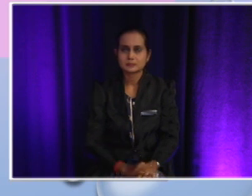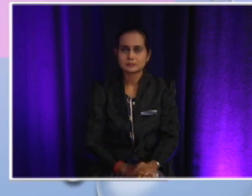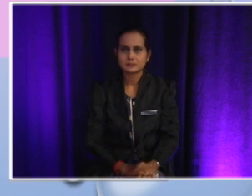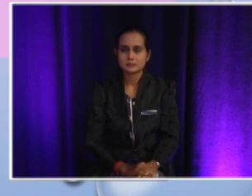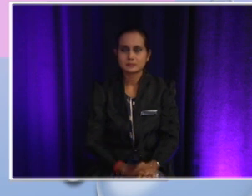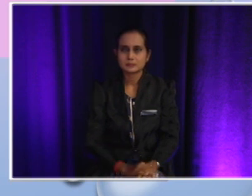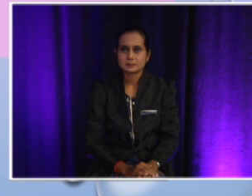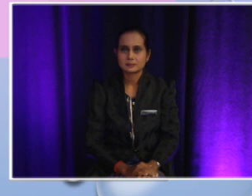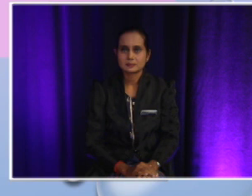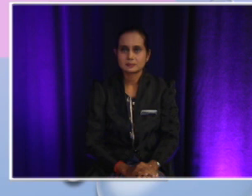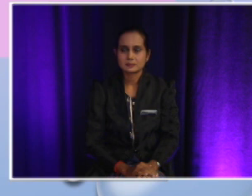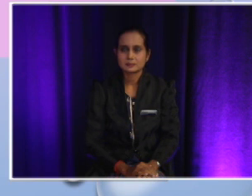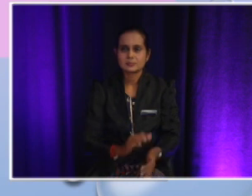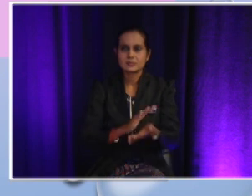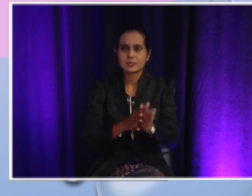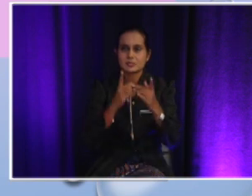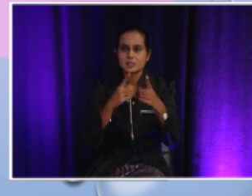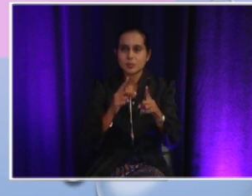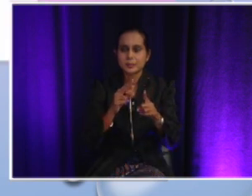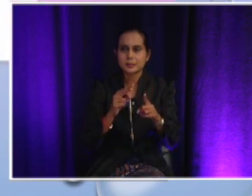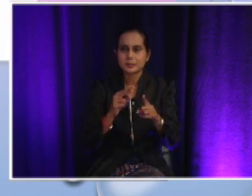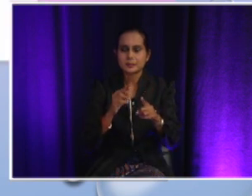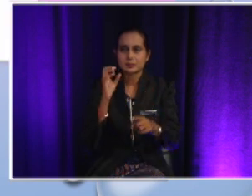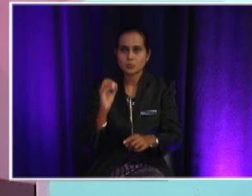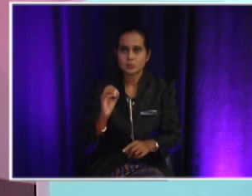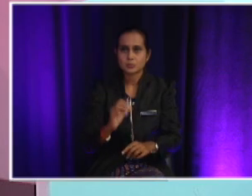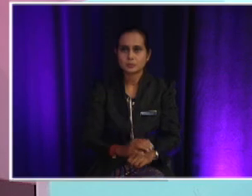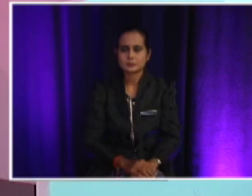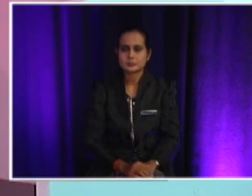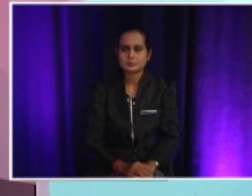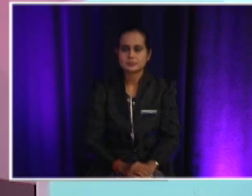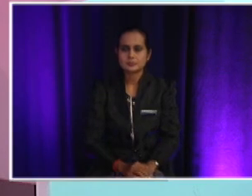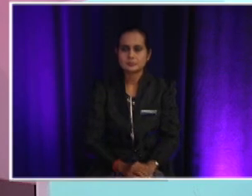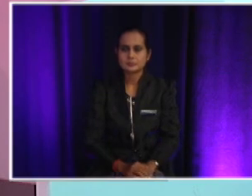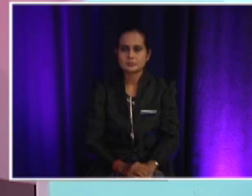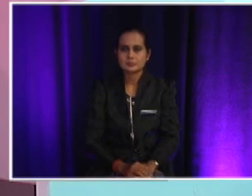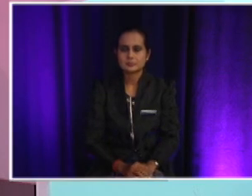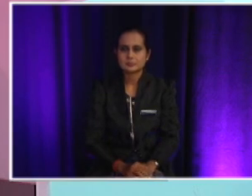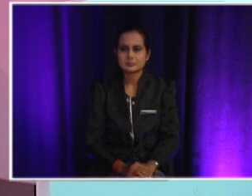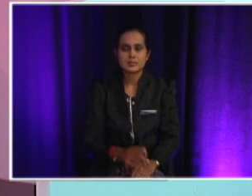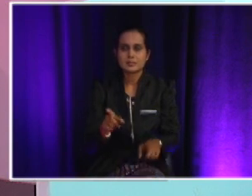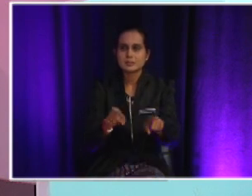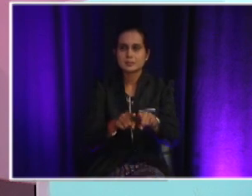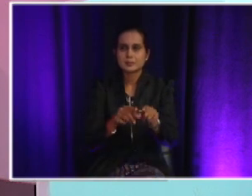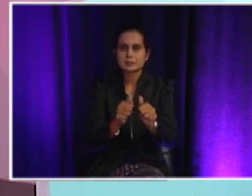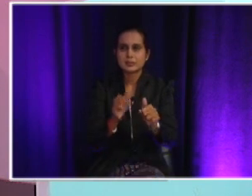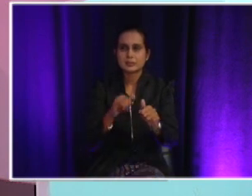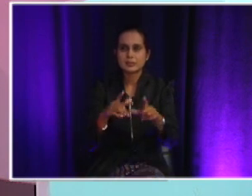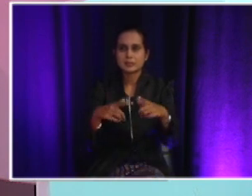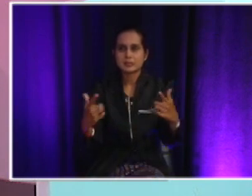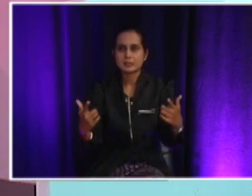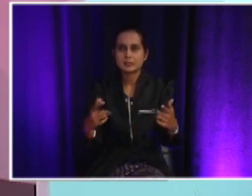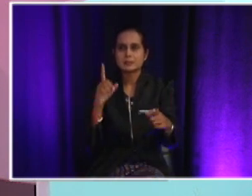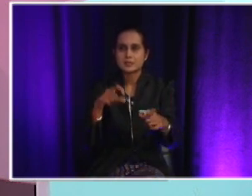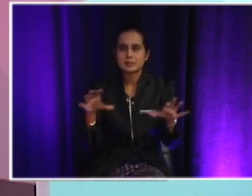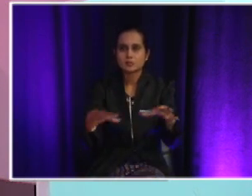kosong tadi. Okey, so jawapan dia akan jadi kosong. Okey? Dan begitulah yang seterusnya, kena buat